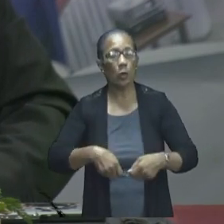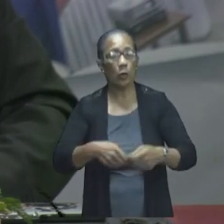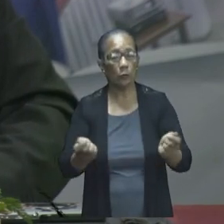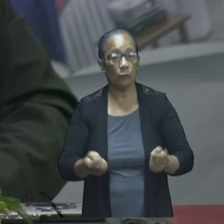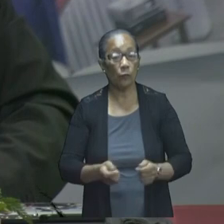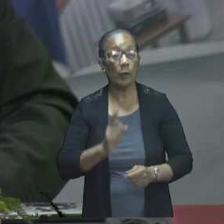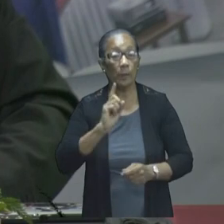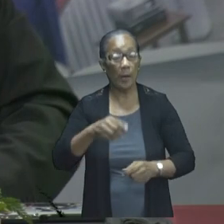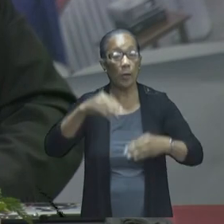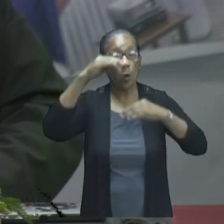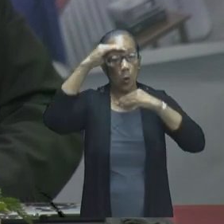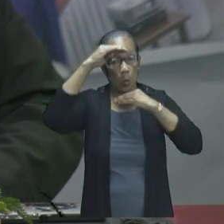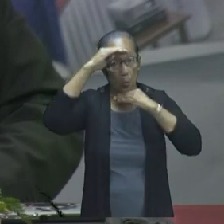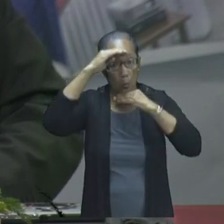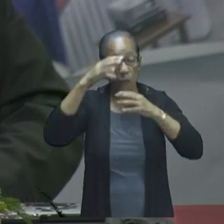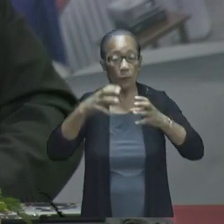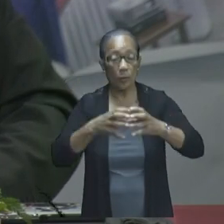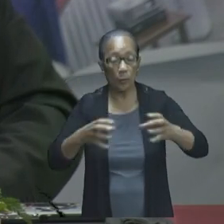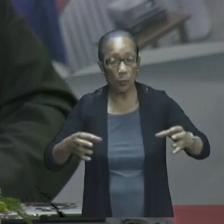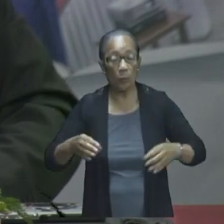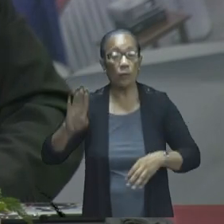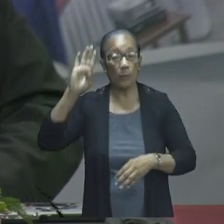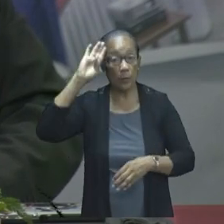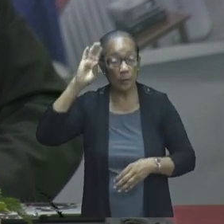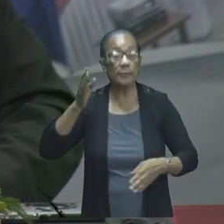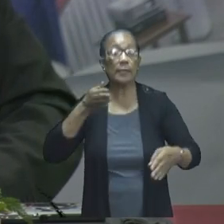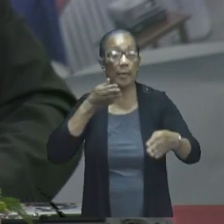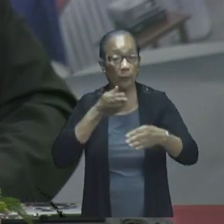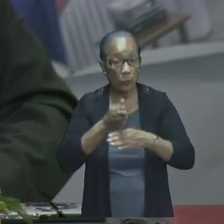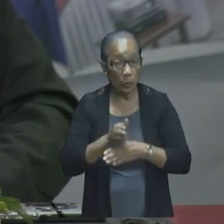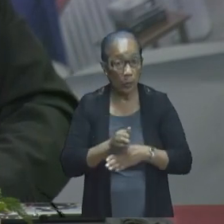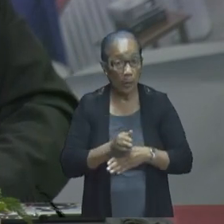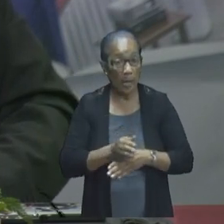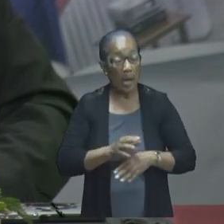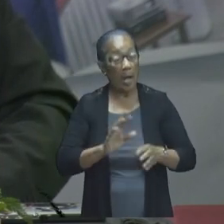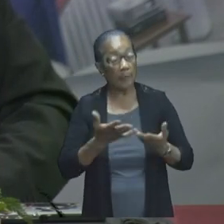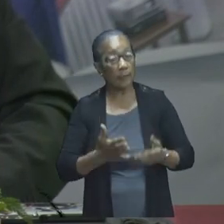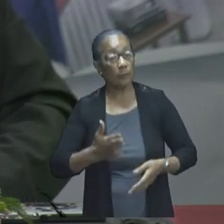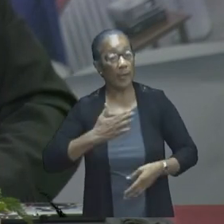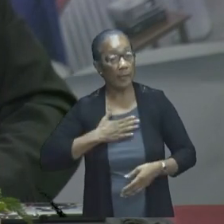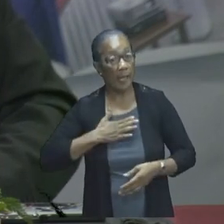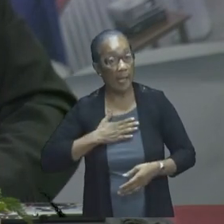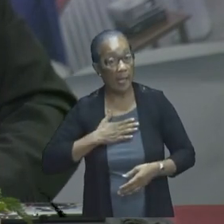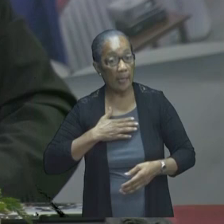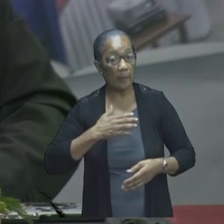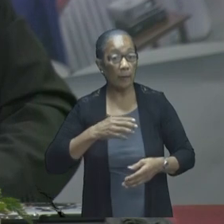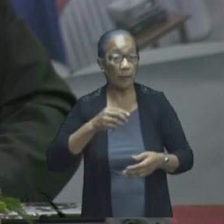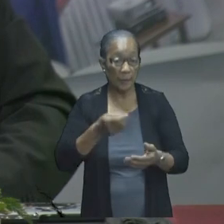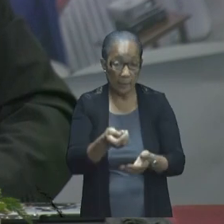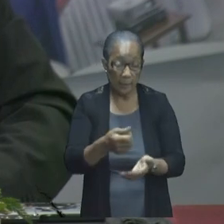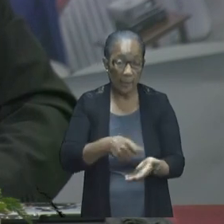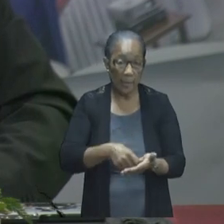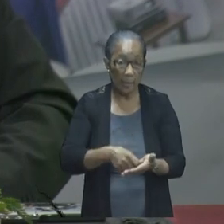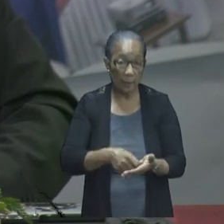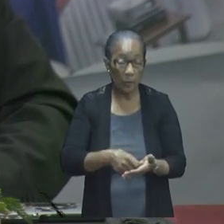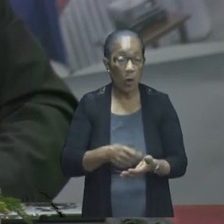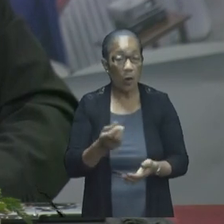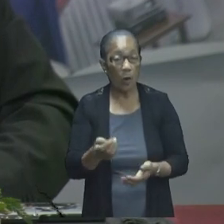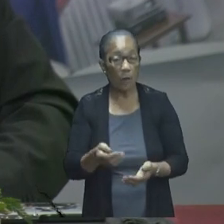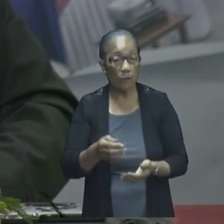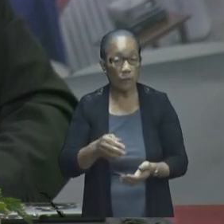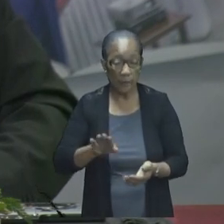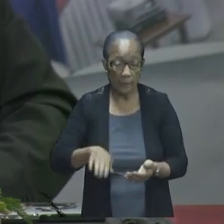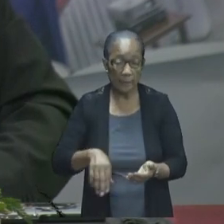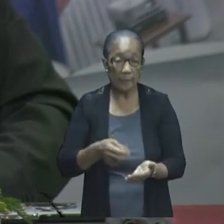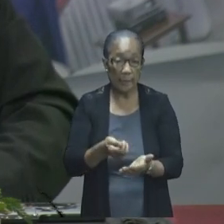dat gaat door op het met eigen middelen gaan wat nettere staat middelen die bal gaat door de eerste rapportages zijn wat van ministerie van openbare